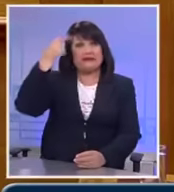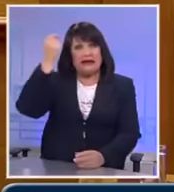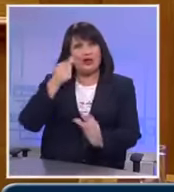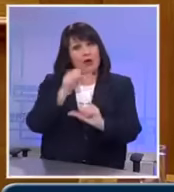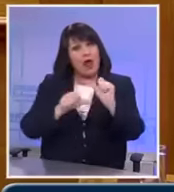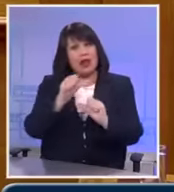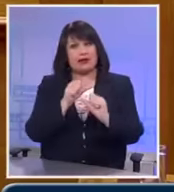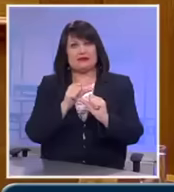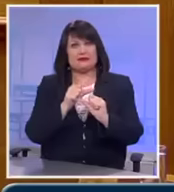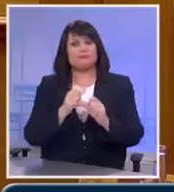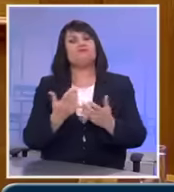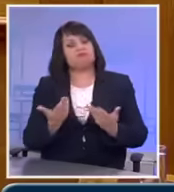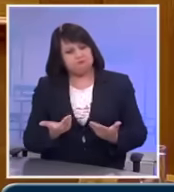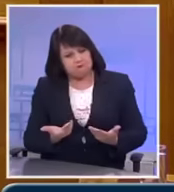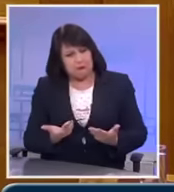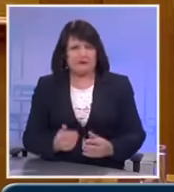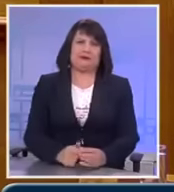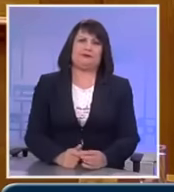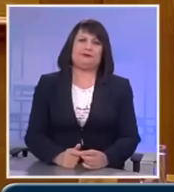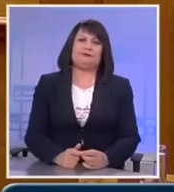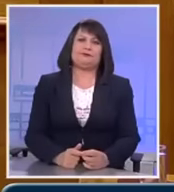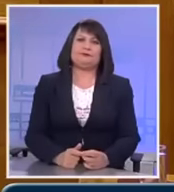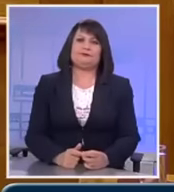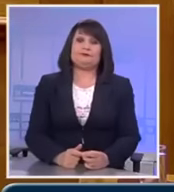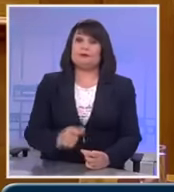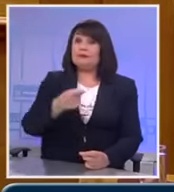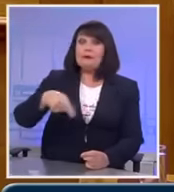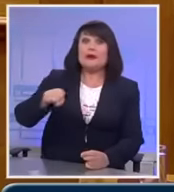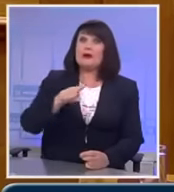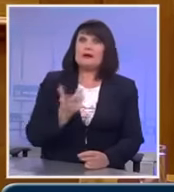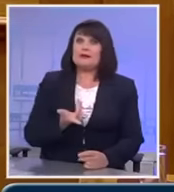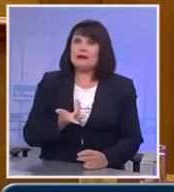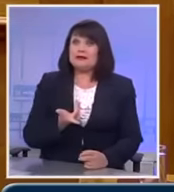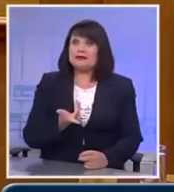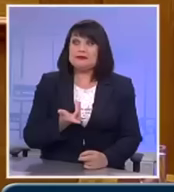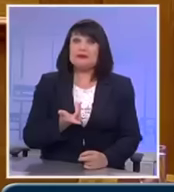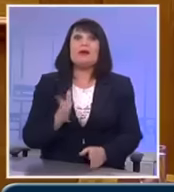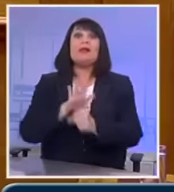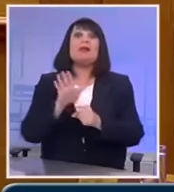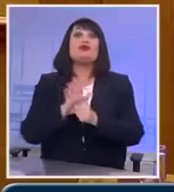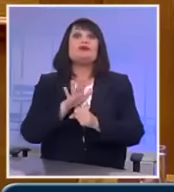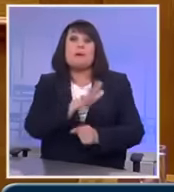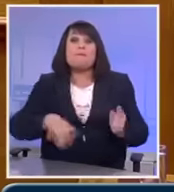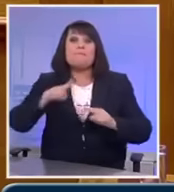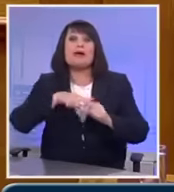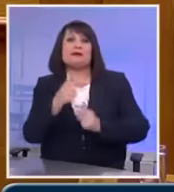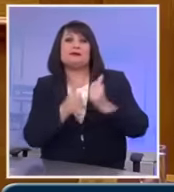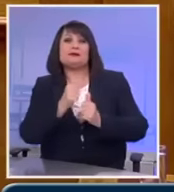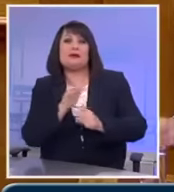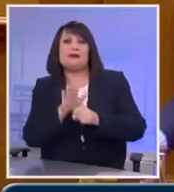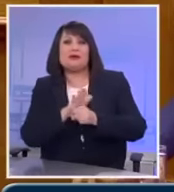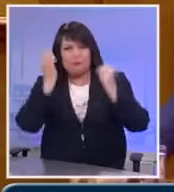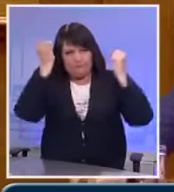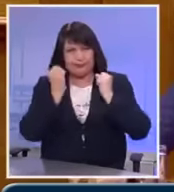λύκειο μάλιστα γιατί εσάς δεν σας έφταναν οι πανελλήνιες εξετάσεις και η